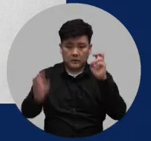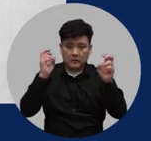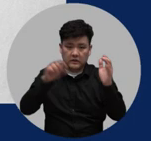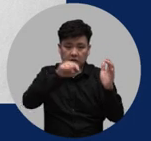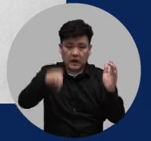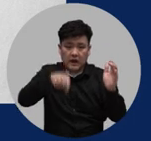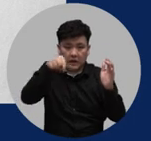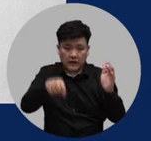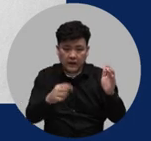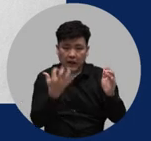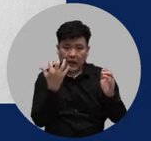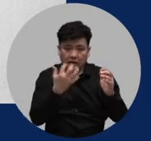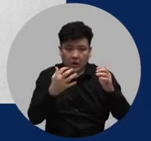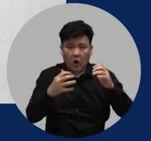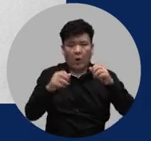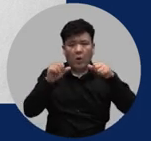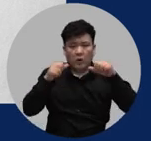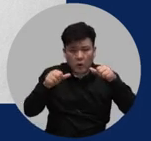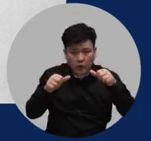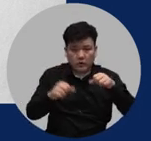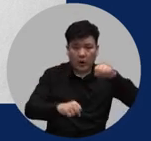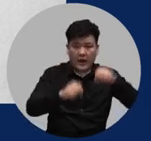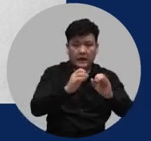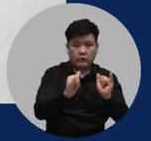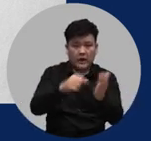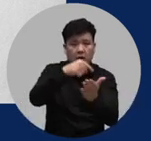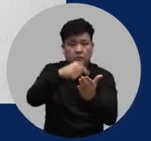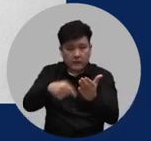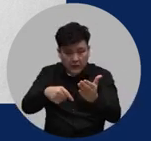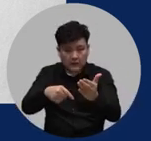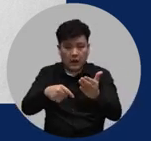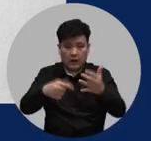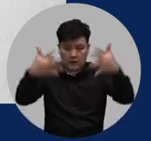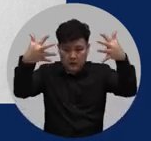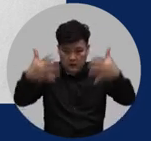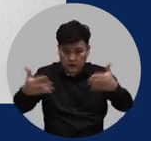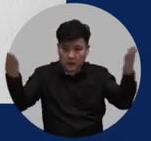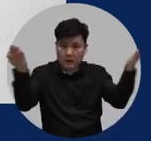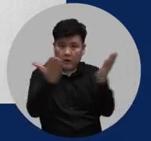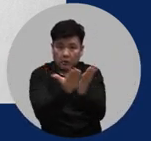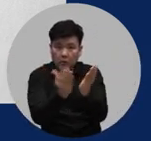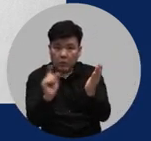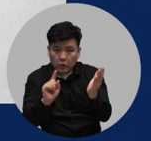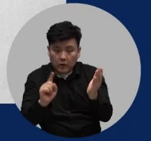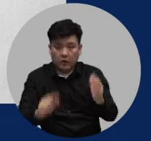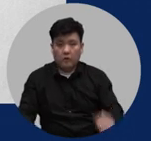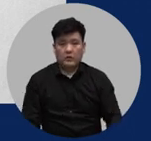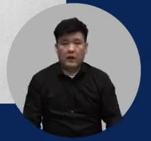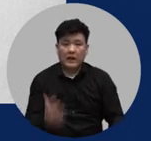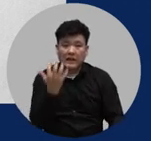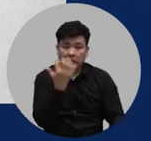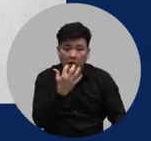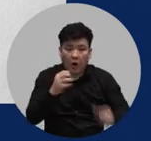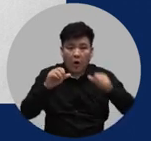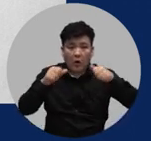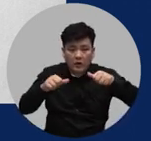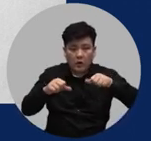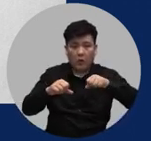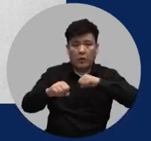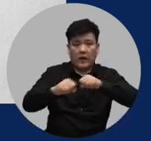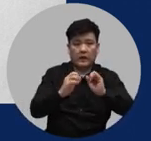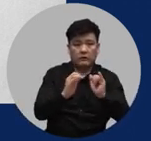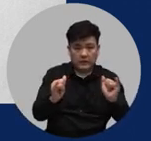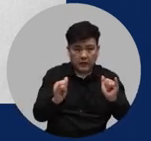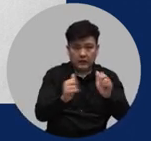직장 내 성희롱에서 행위자, 피해자, 성립 요건은 다음과 같습니다. 성희롱의 행위자는